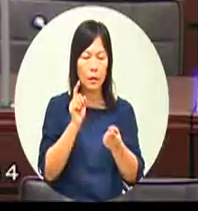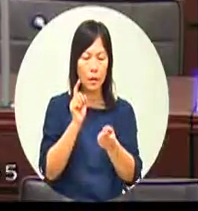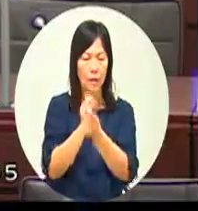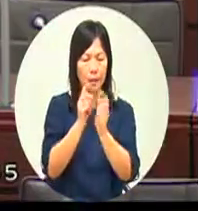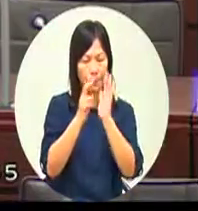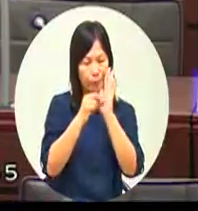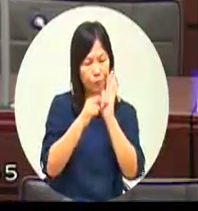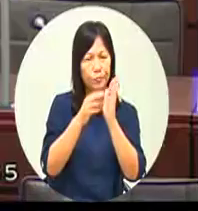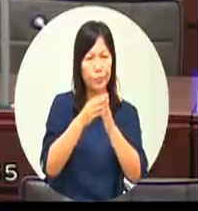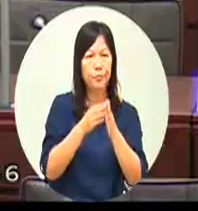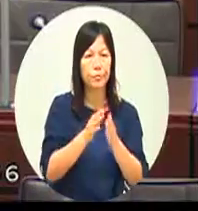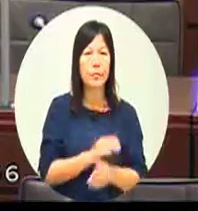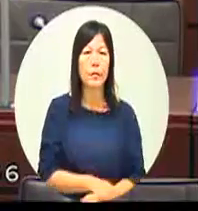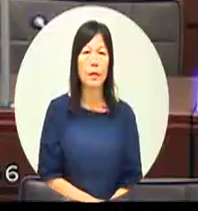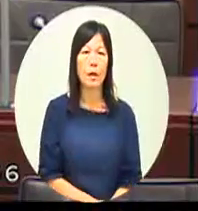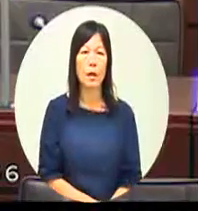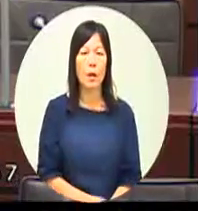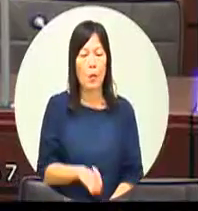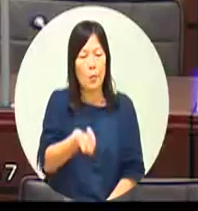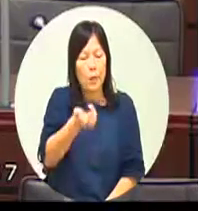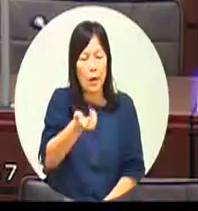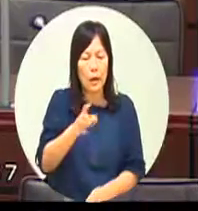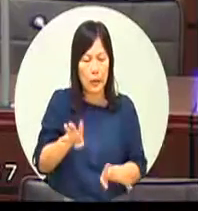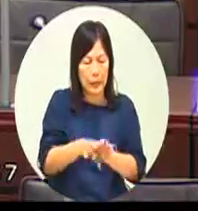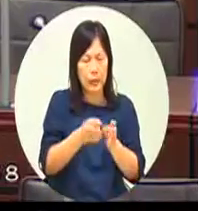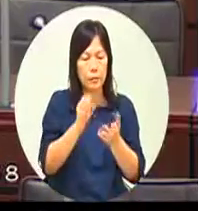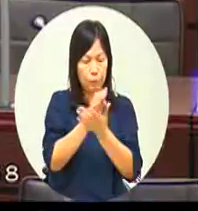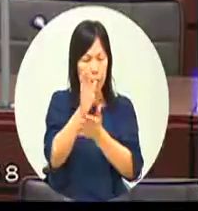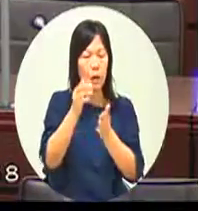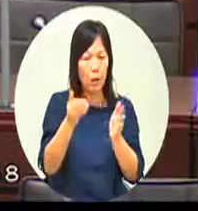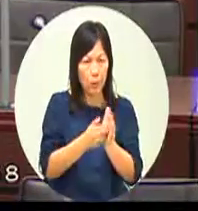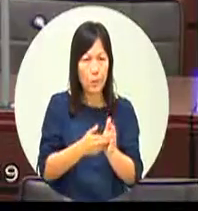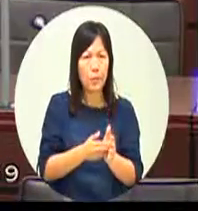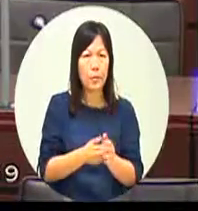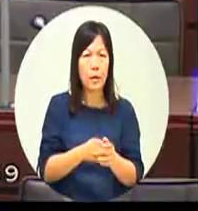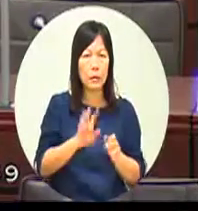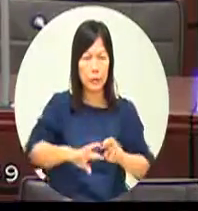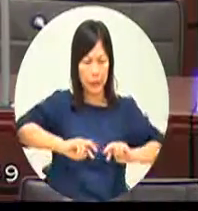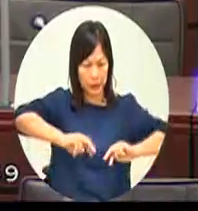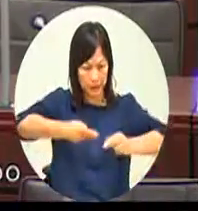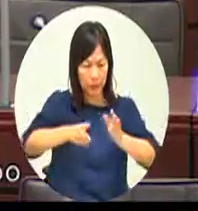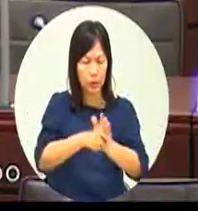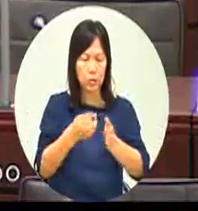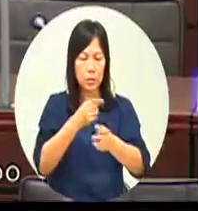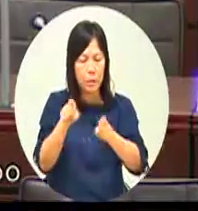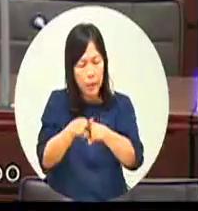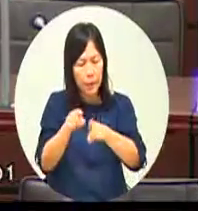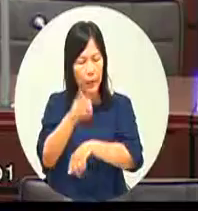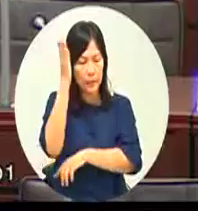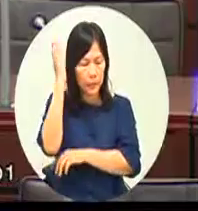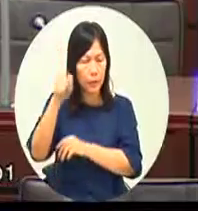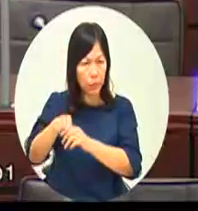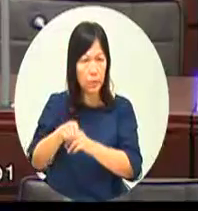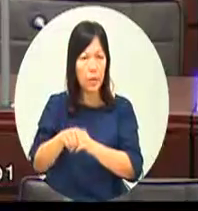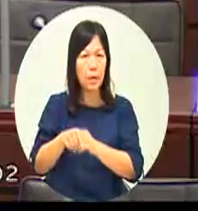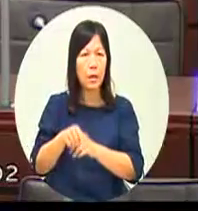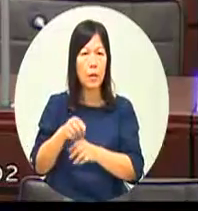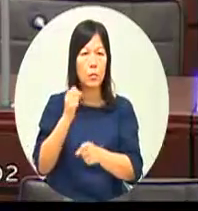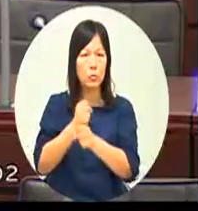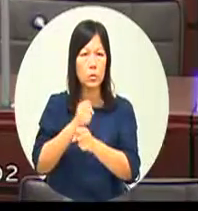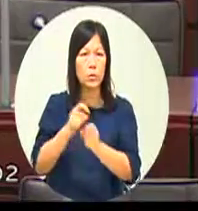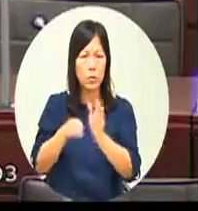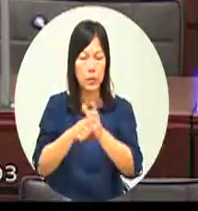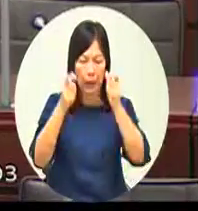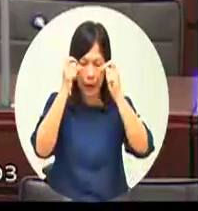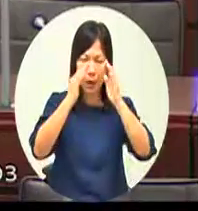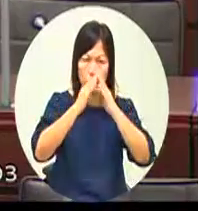哈、哦。我刚刚有一开始就报告过了，这个部分修正的是公办公营。刚公办公营的部分，抵岸隔容